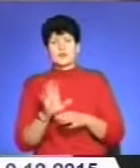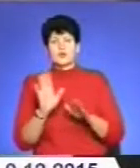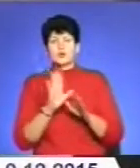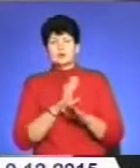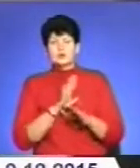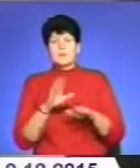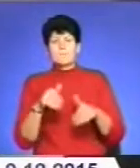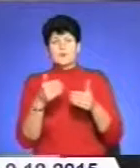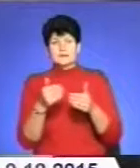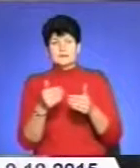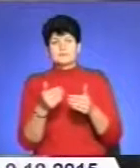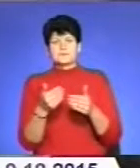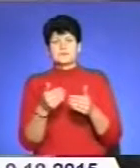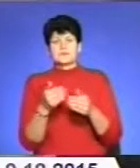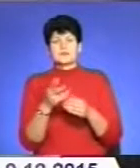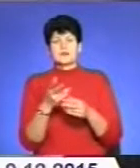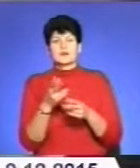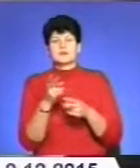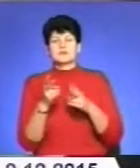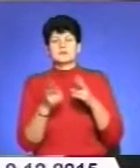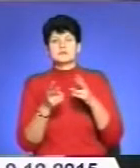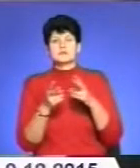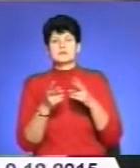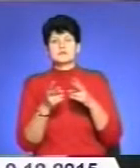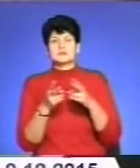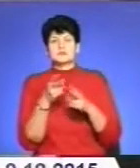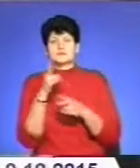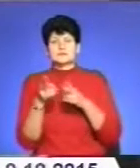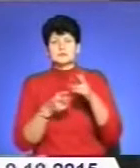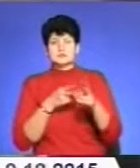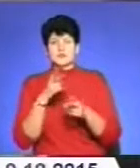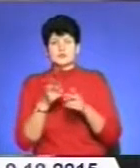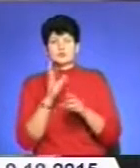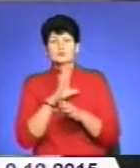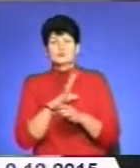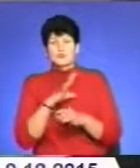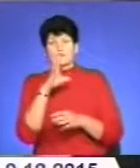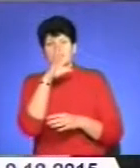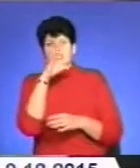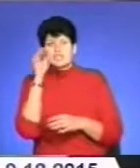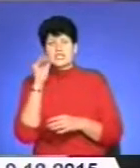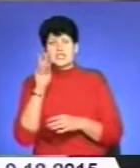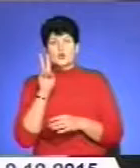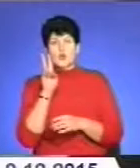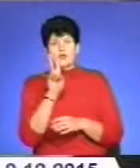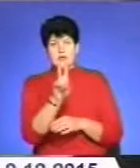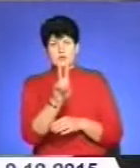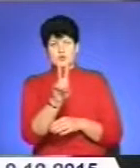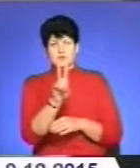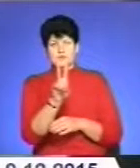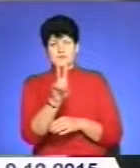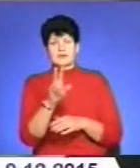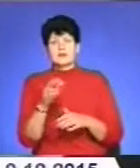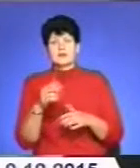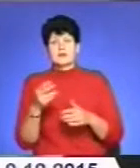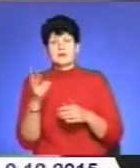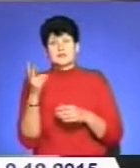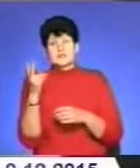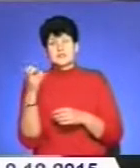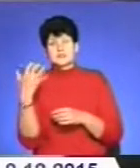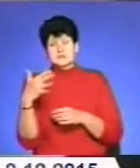петиція стосовно функціонування в Тернополі нічних тролейбусів, нічних автобусів, тобто громадського транспорту. Вона набрала понад 250